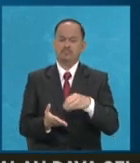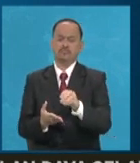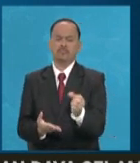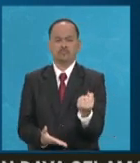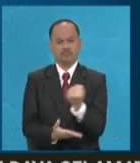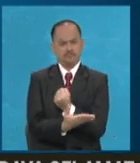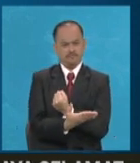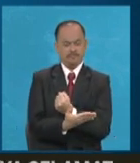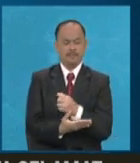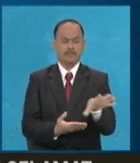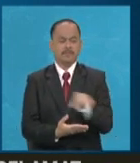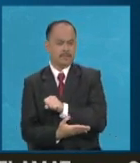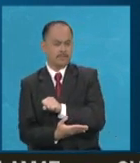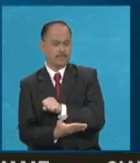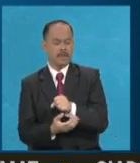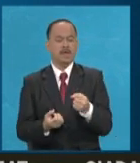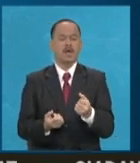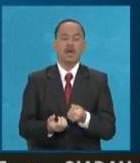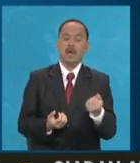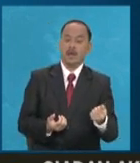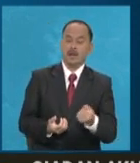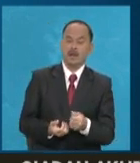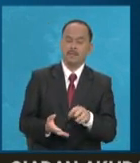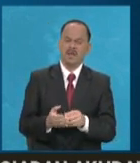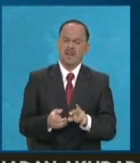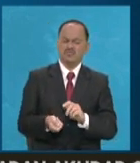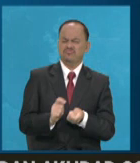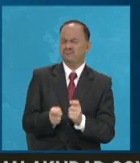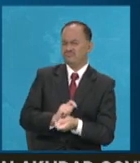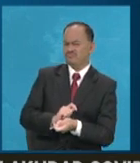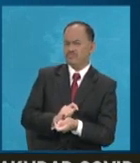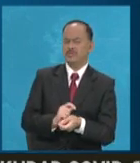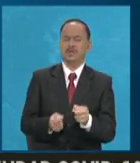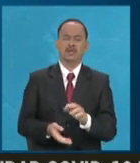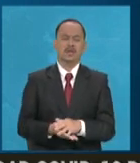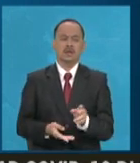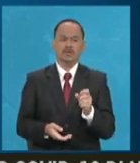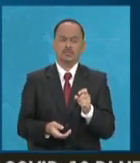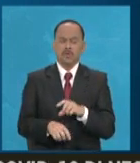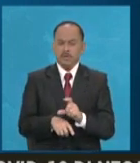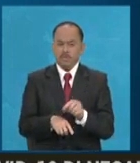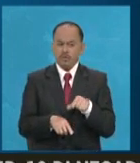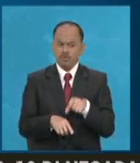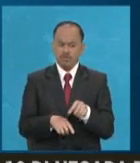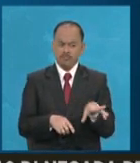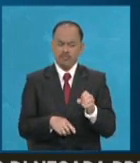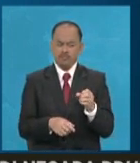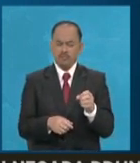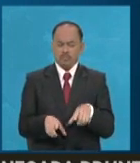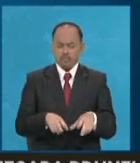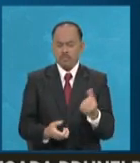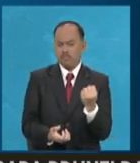turun di rampas ialah alat perkakas yang telah diubah sesuai di Project digunakan untuk menyalahgunakan dada